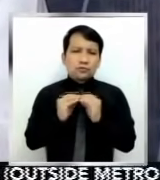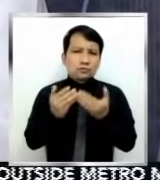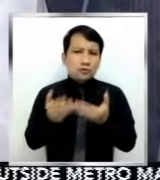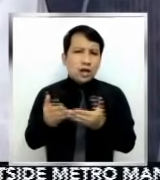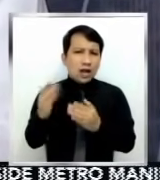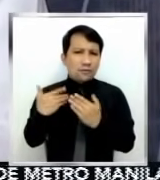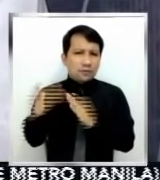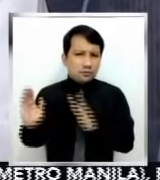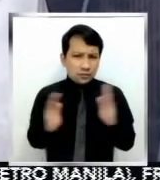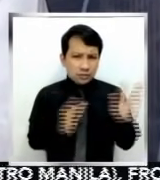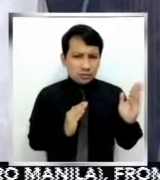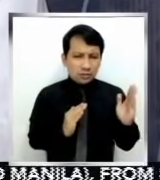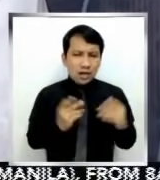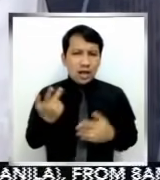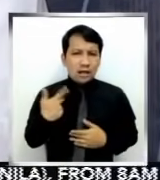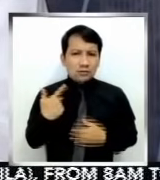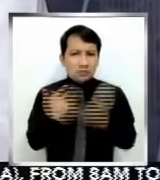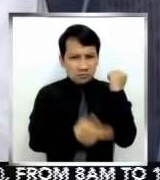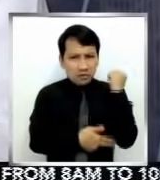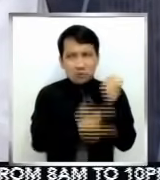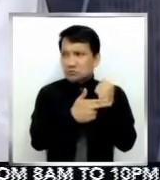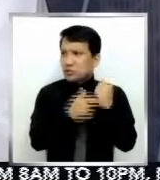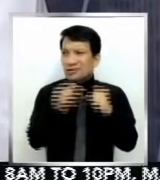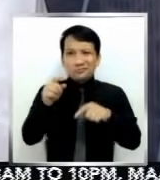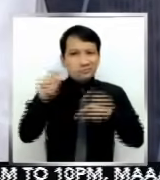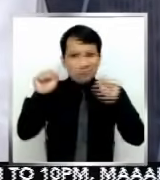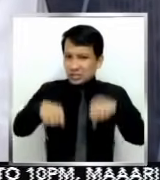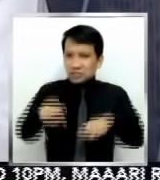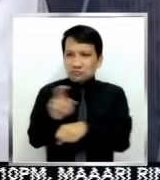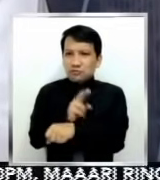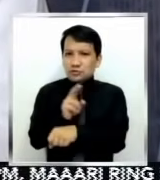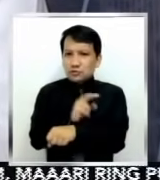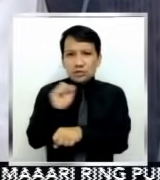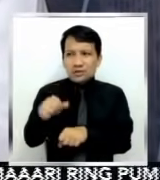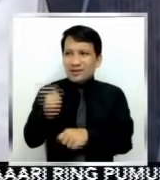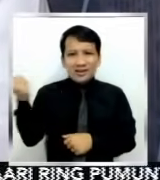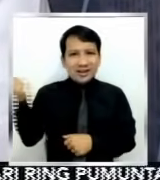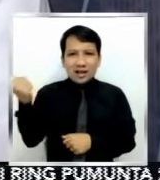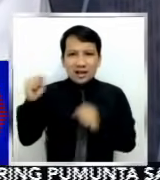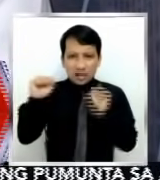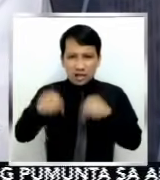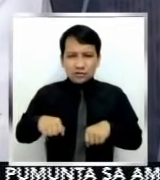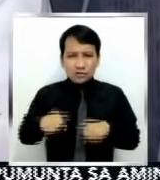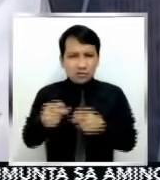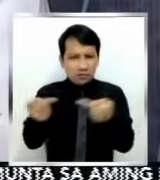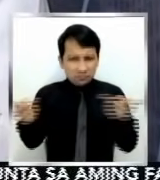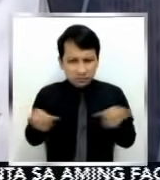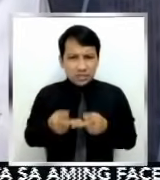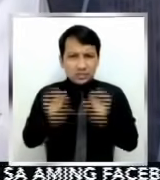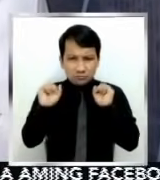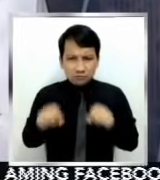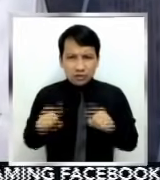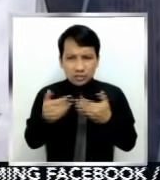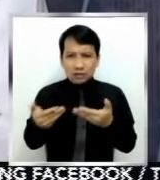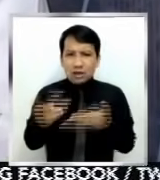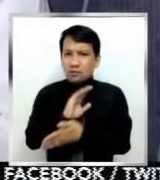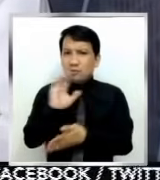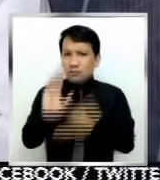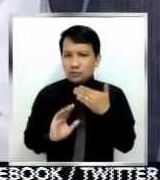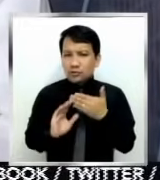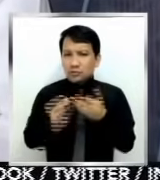ballrooms of the hotels. And also we will use other places with concrete and